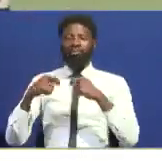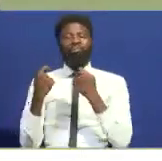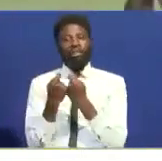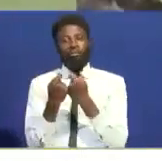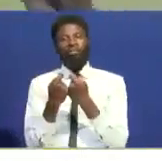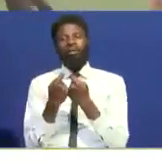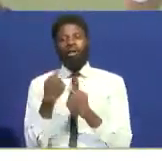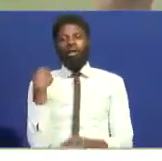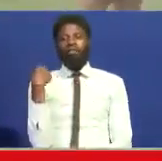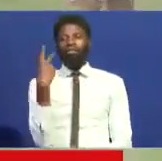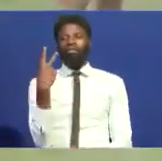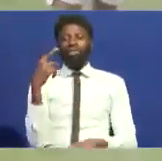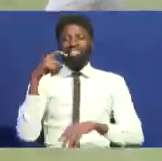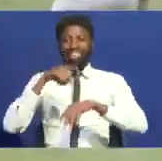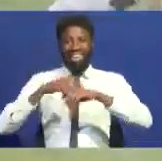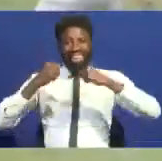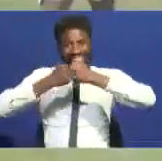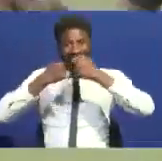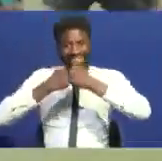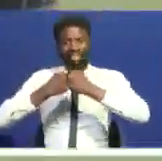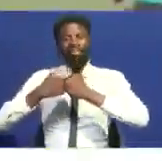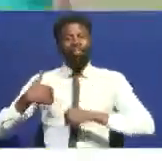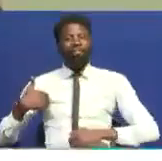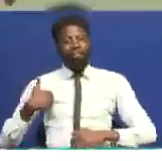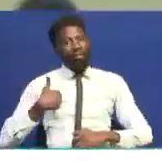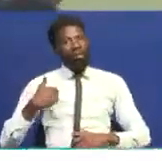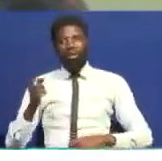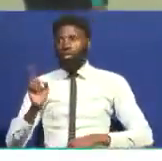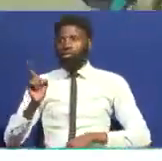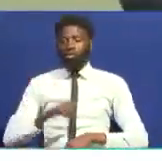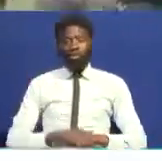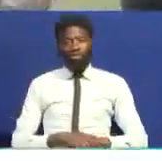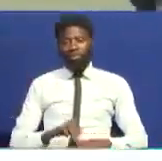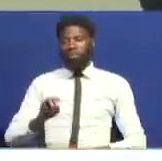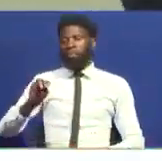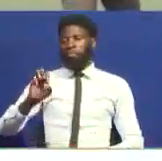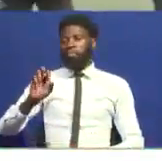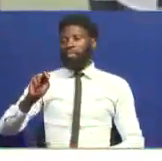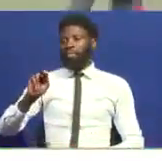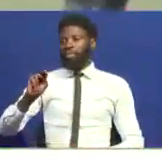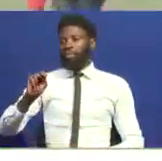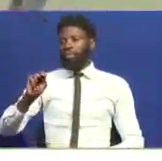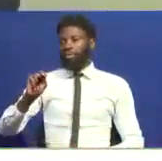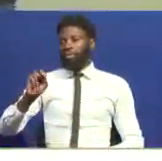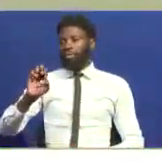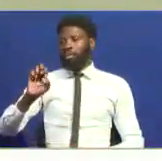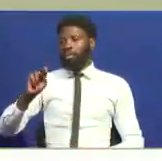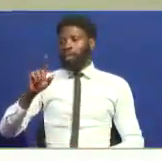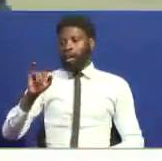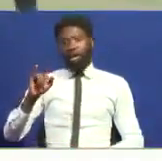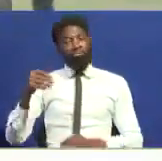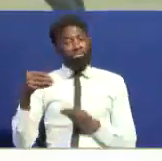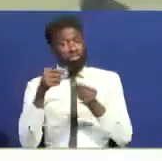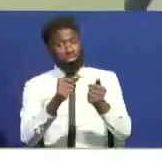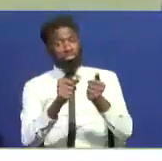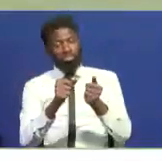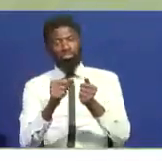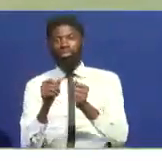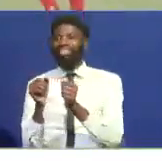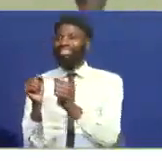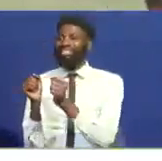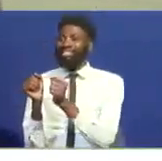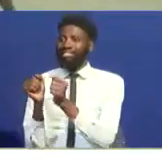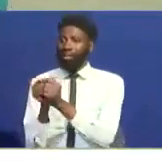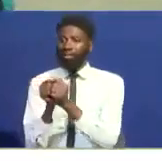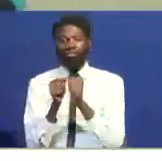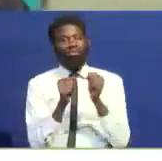humo nchini uliokamilika jijini Nairobi. Licha ya kushindwa na Menengai Cream Cheaters alama 10-18 kwenye fainali ya msururu